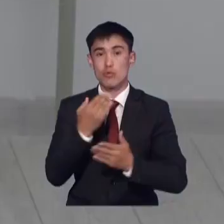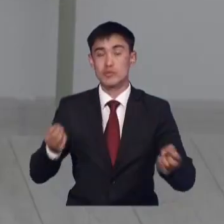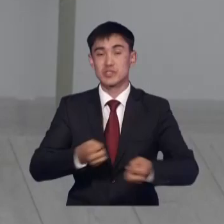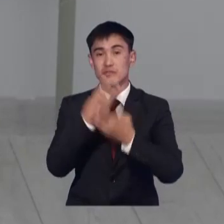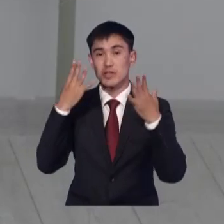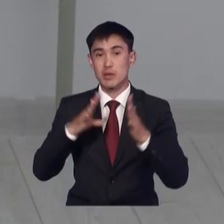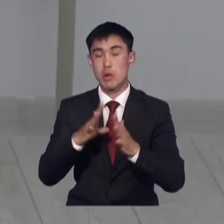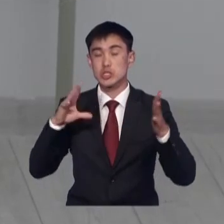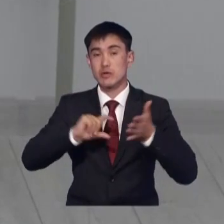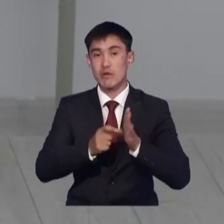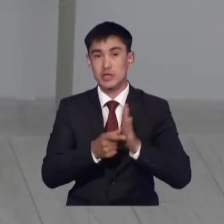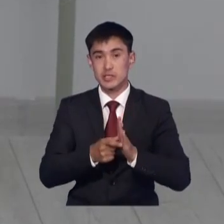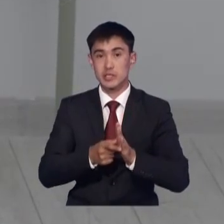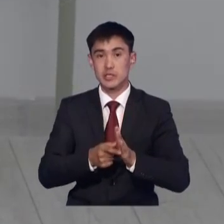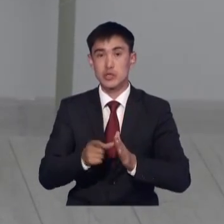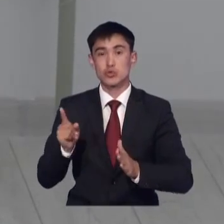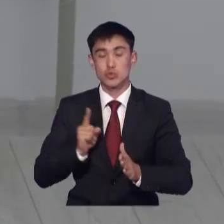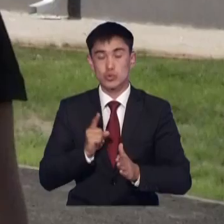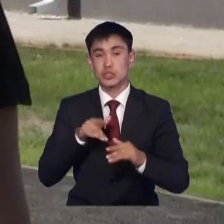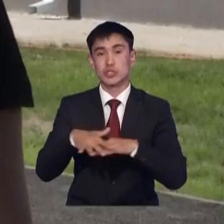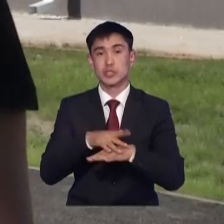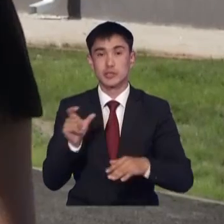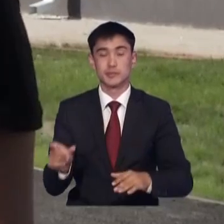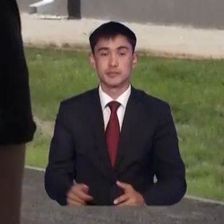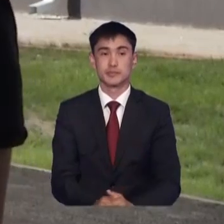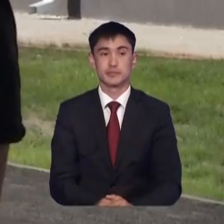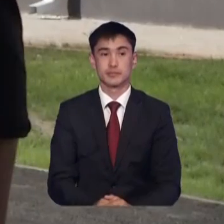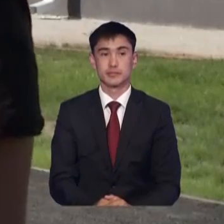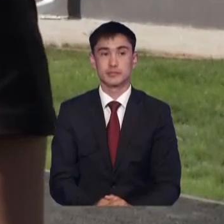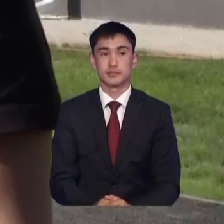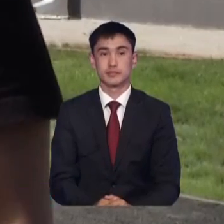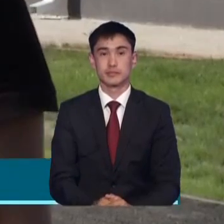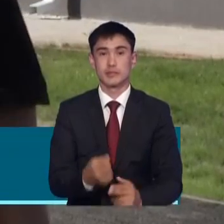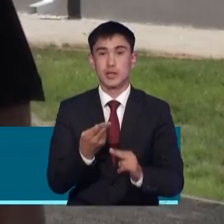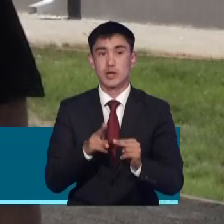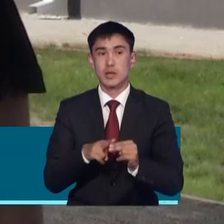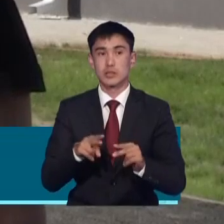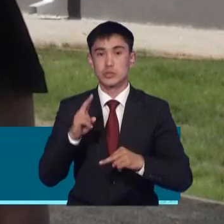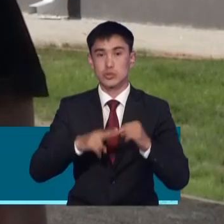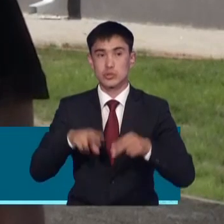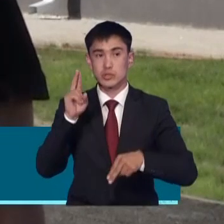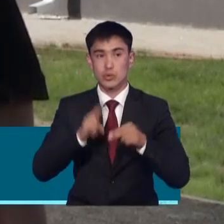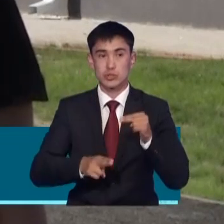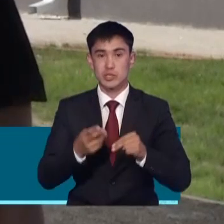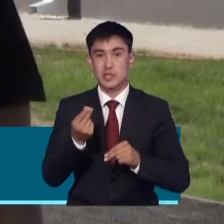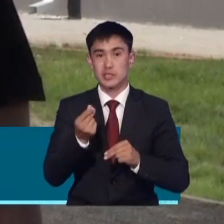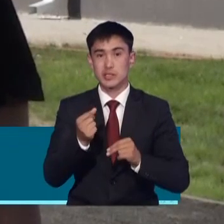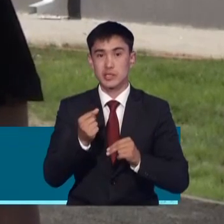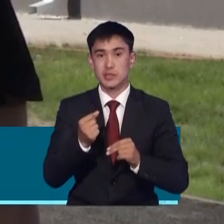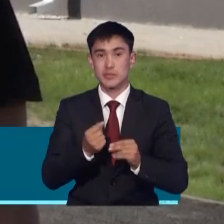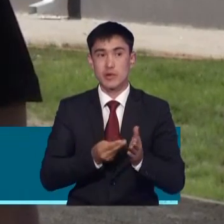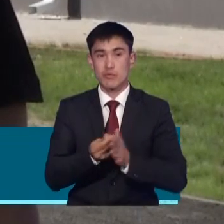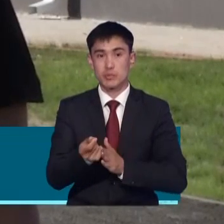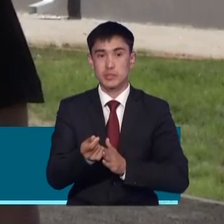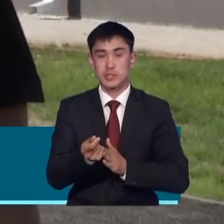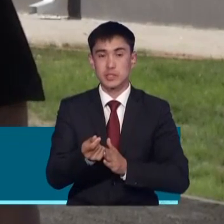просторные квартиры ждут своих жильцов данные здание уже закончено деньги выделены были по